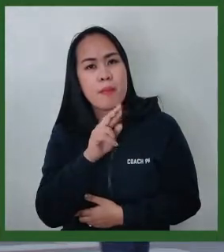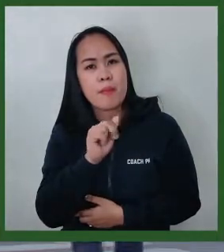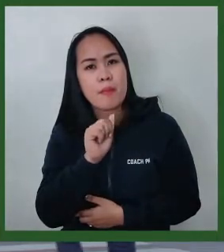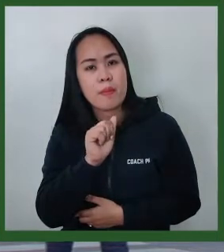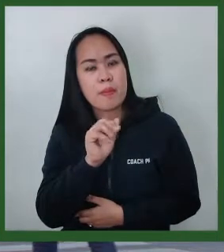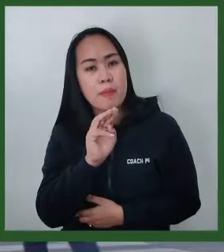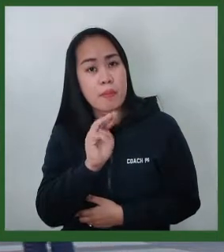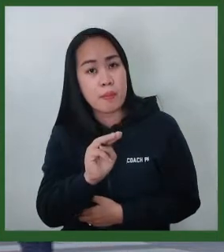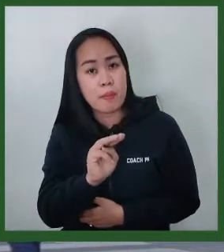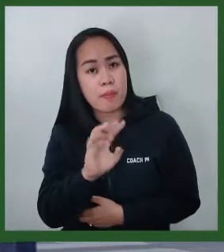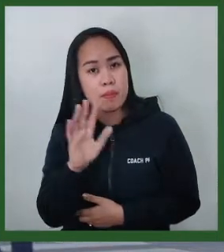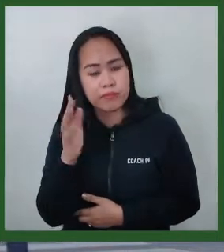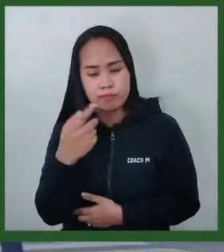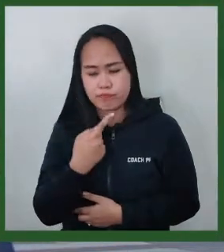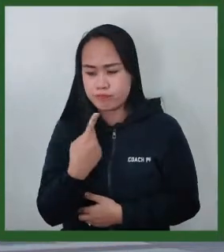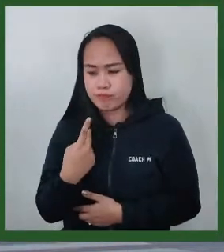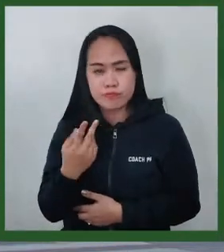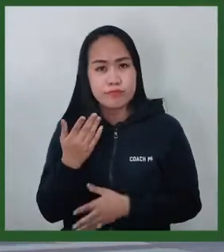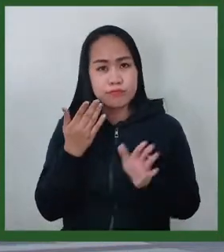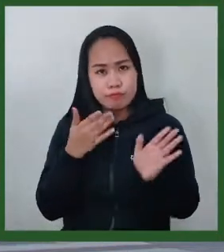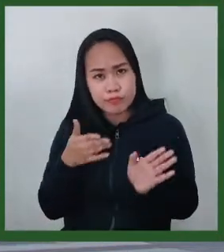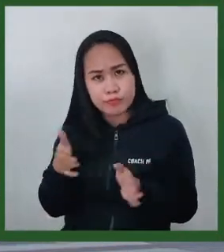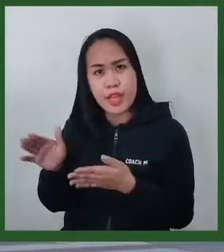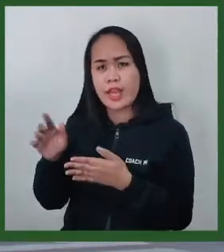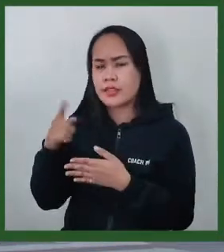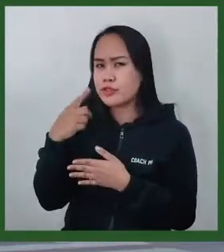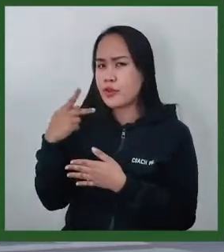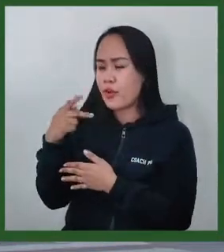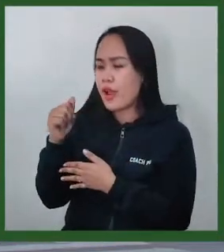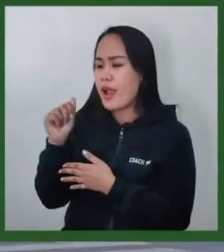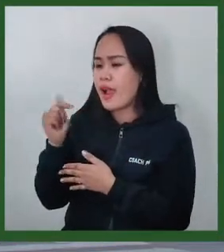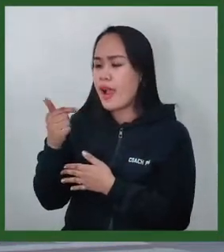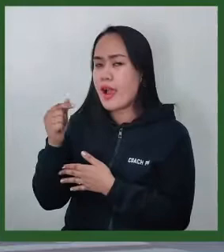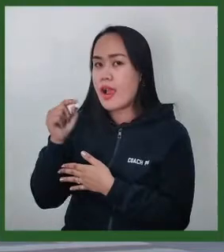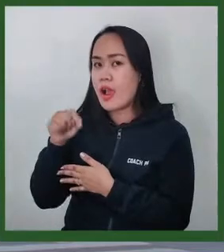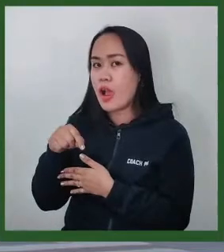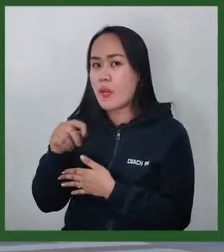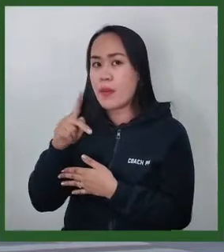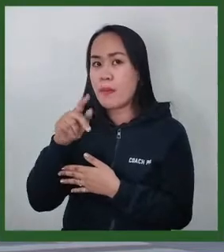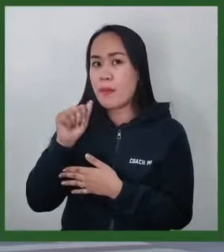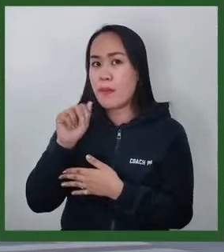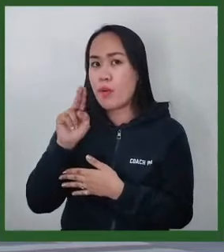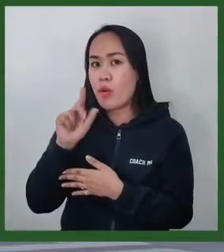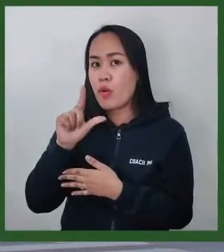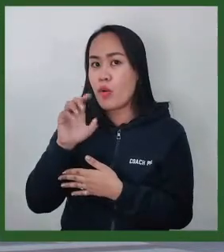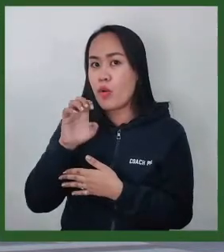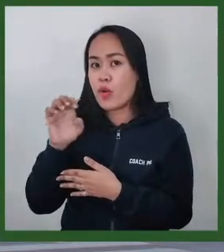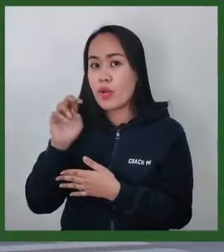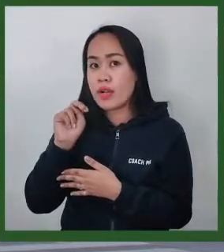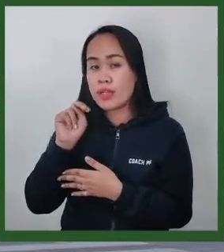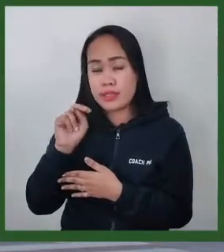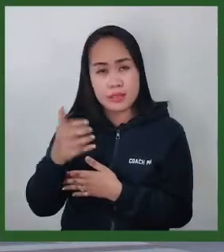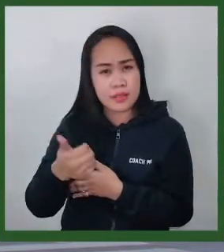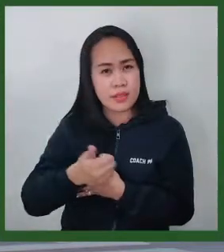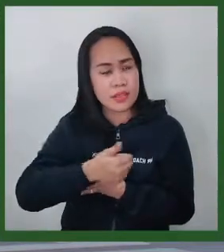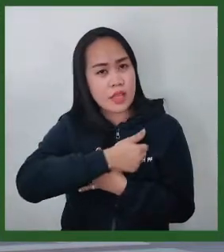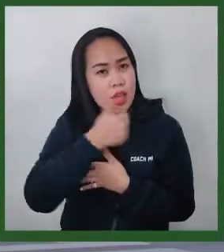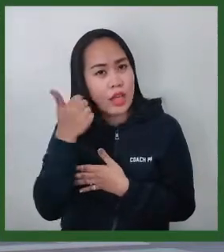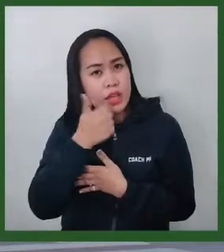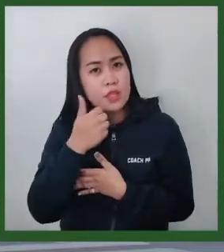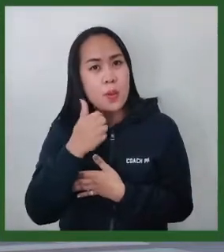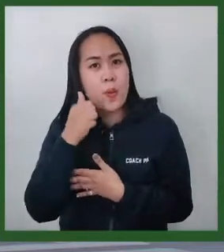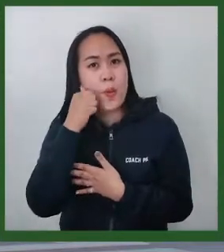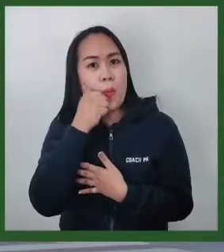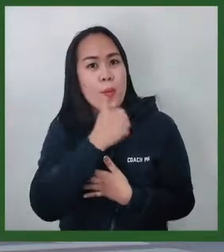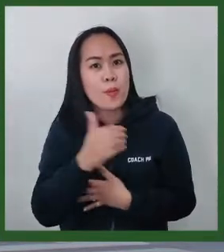ang Women's Month celebration, no? Alam naman po natin, March is just around the corner. Kaya nga, ilang linggo na lang,